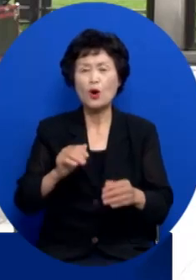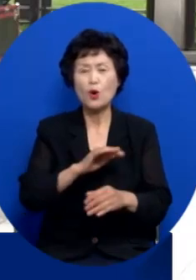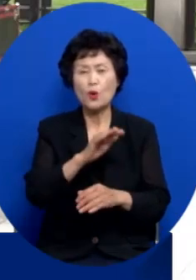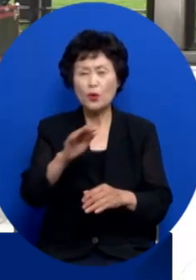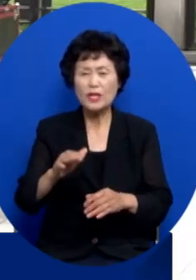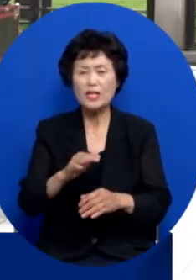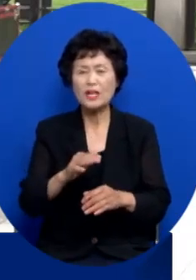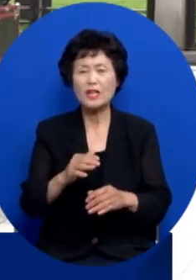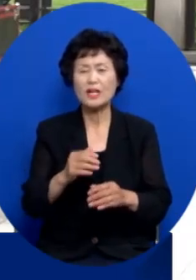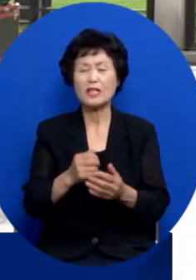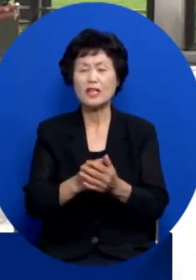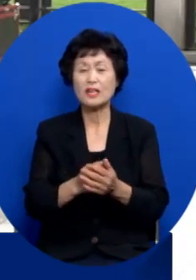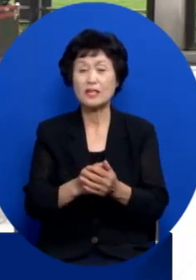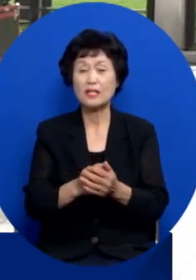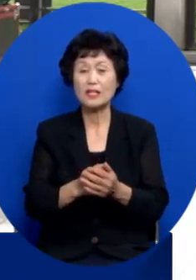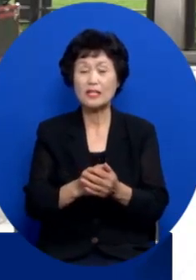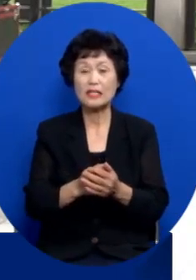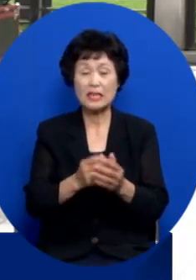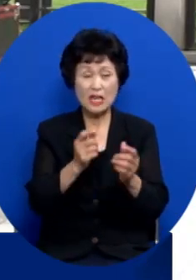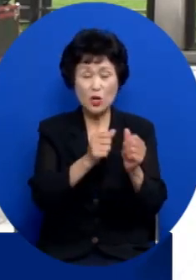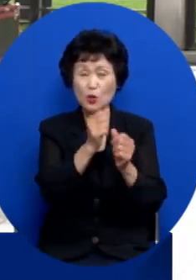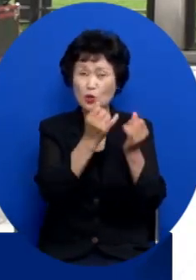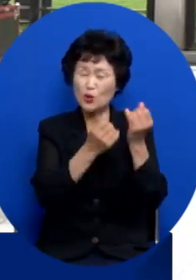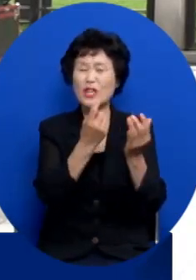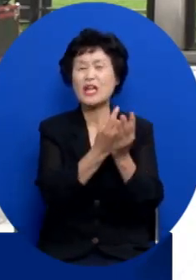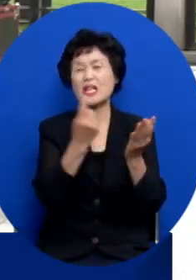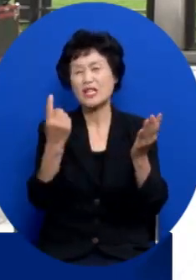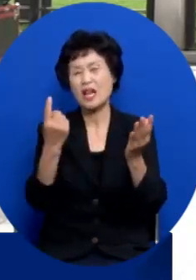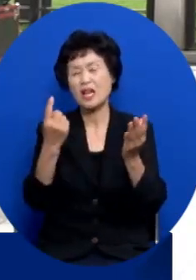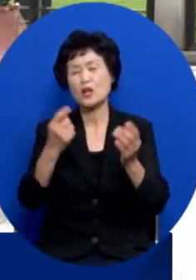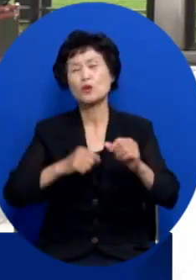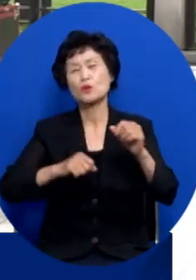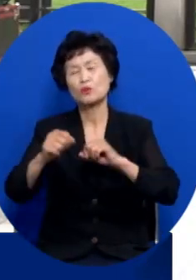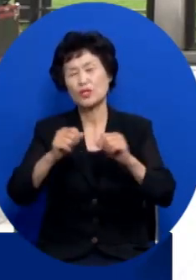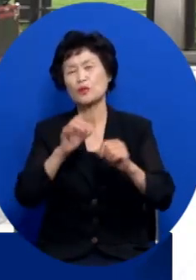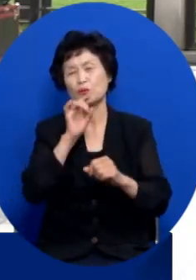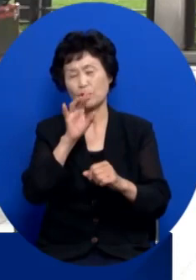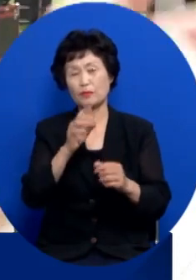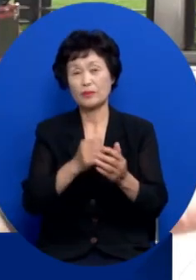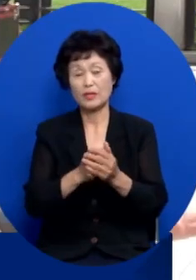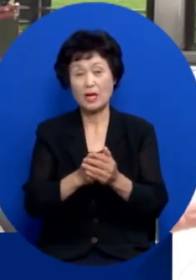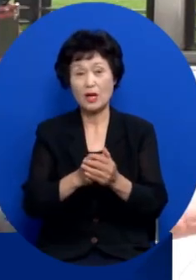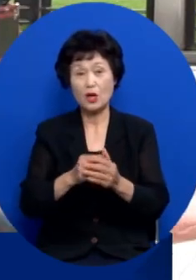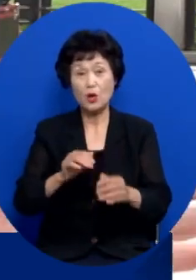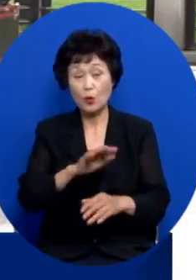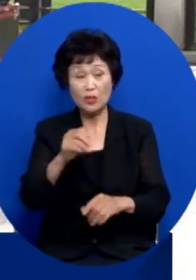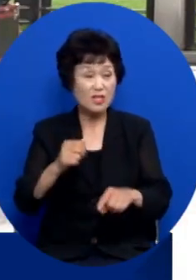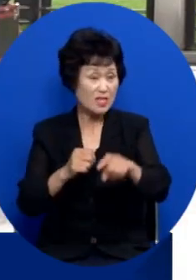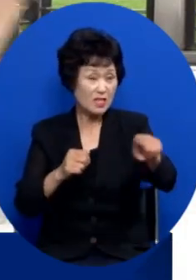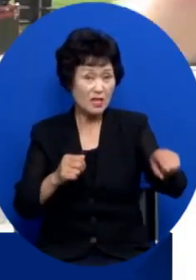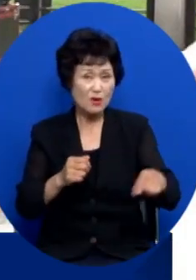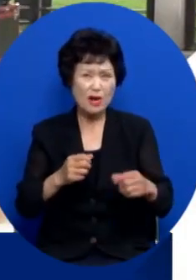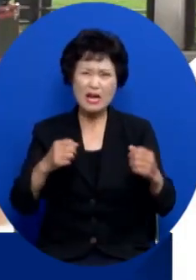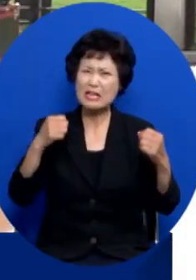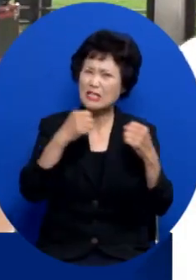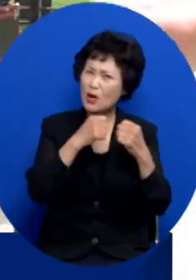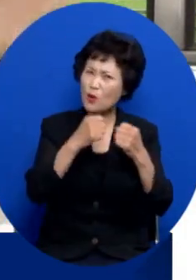홀리 페스티벌 탈동성애 운동입니다. 우리는 저들을 싸우자는 것이 아니라